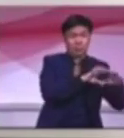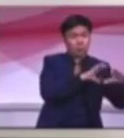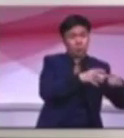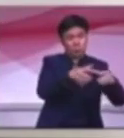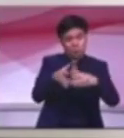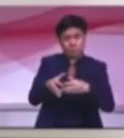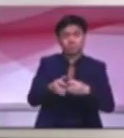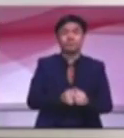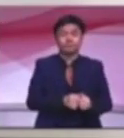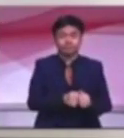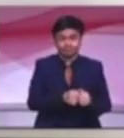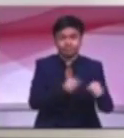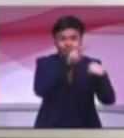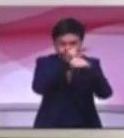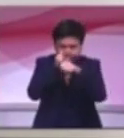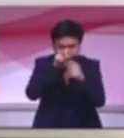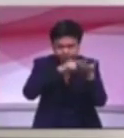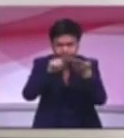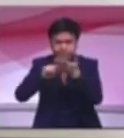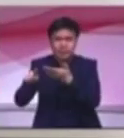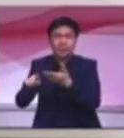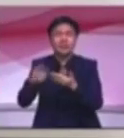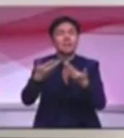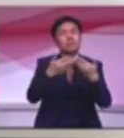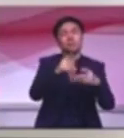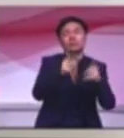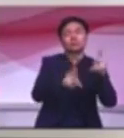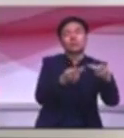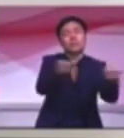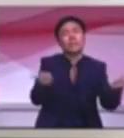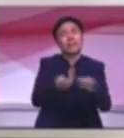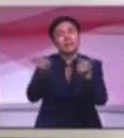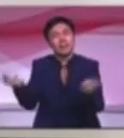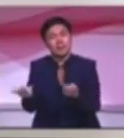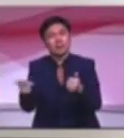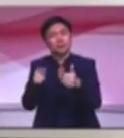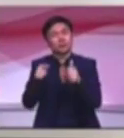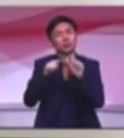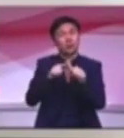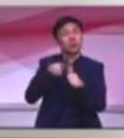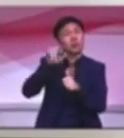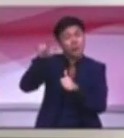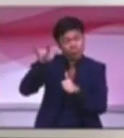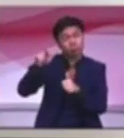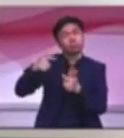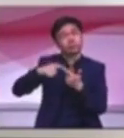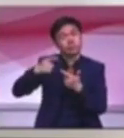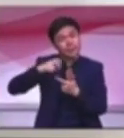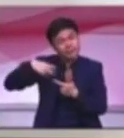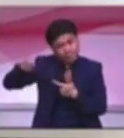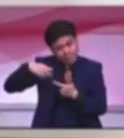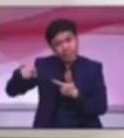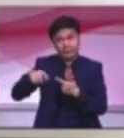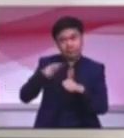pemeriksaan dijalankan di semua tempat-tempat awam termasuk di terminal pengangkutan dan sebagainya. Dan